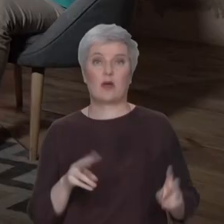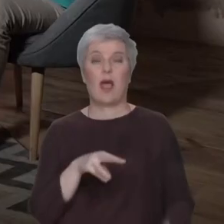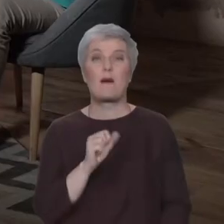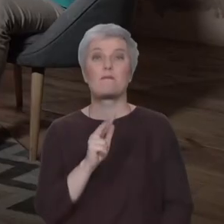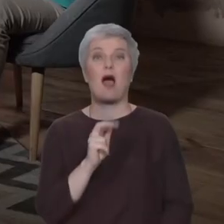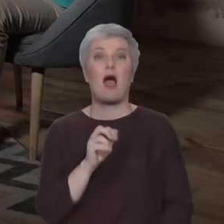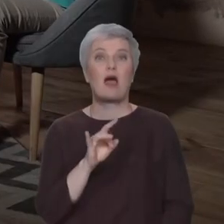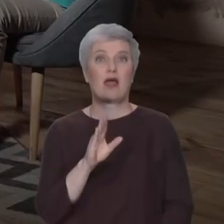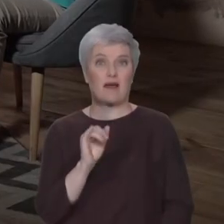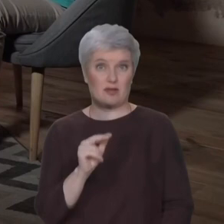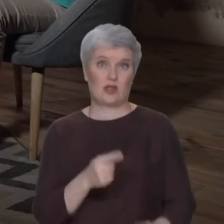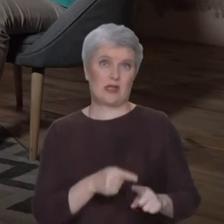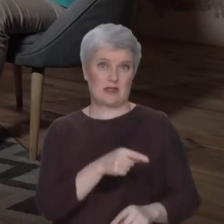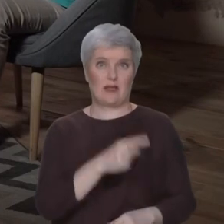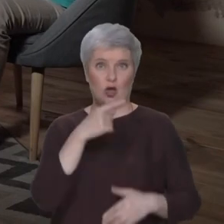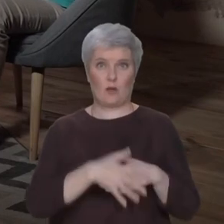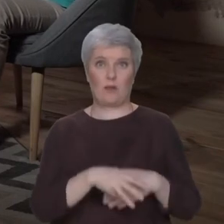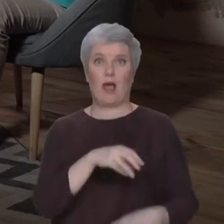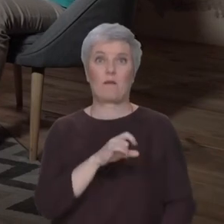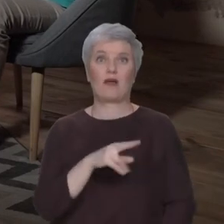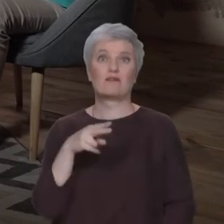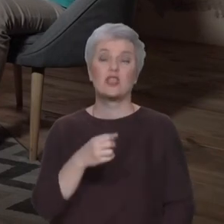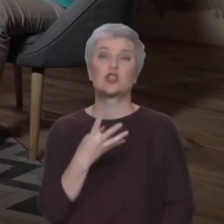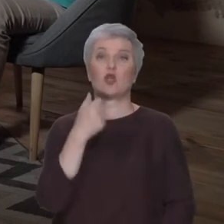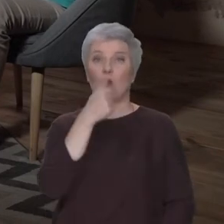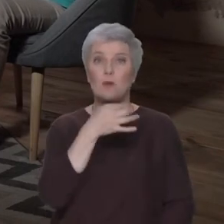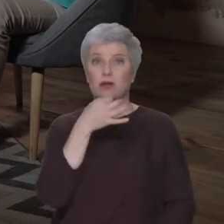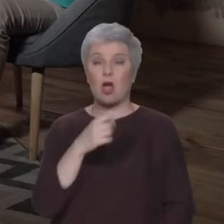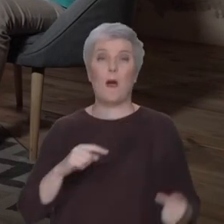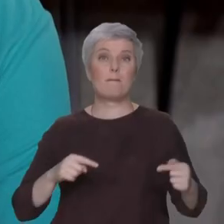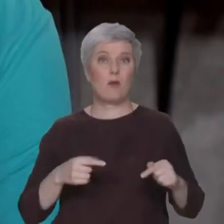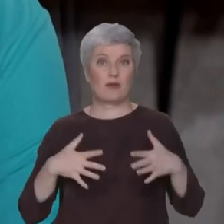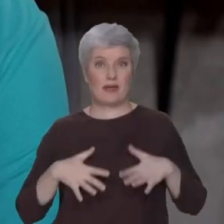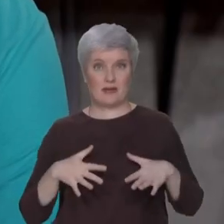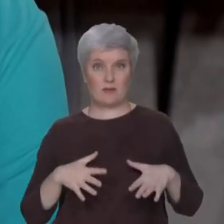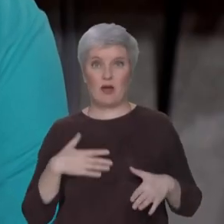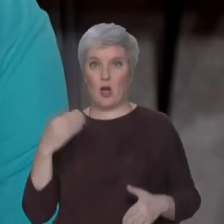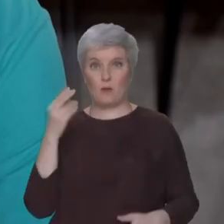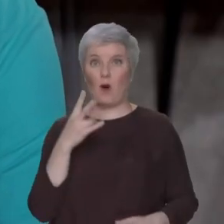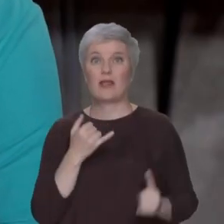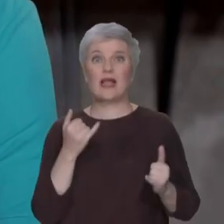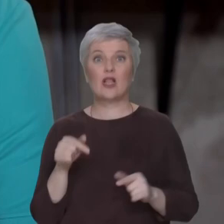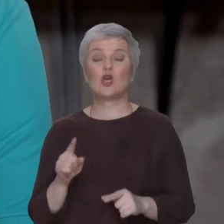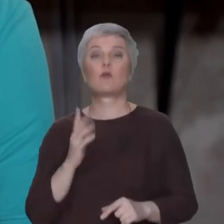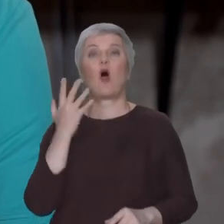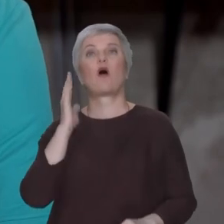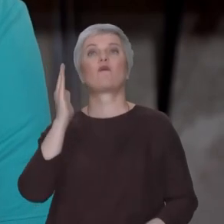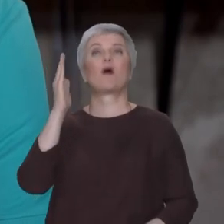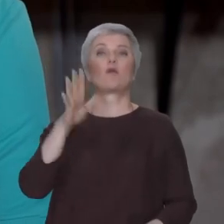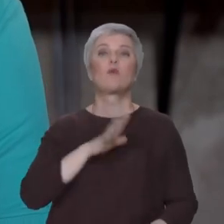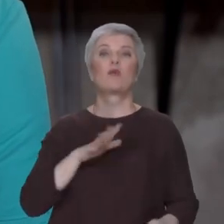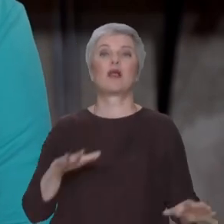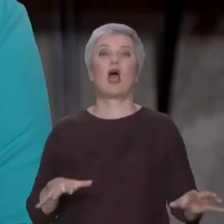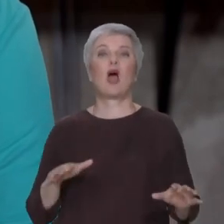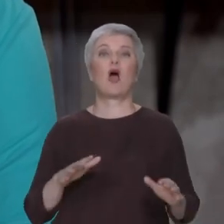це зрозуміє. Андрій Макаревич в 2014 році заявив проти Криму, на мій погляд, не для того, щоб у нього колись в майбутньому були ротації